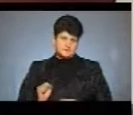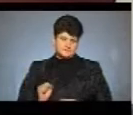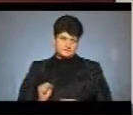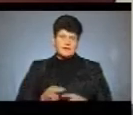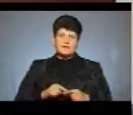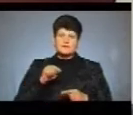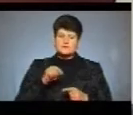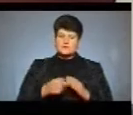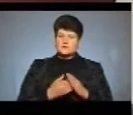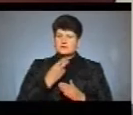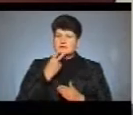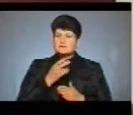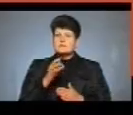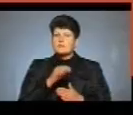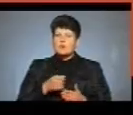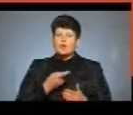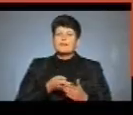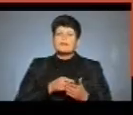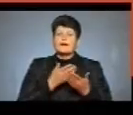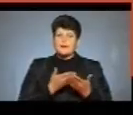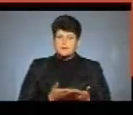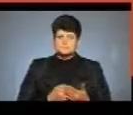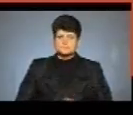цьому випуску дивіться про таке.